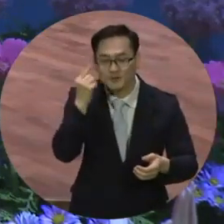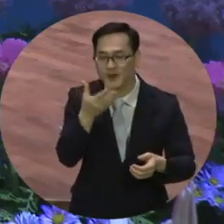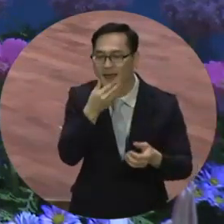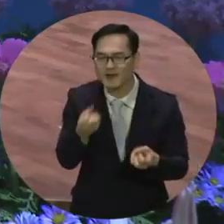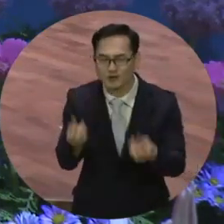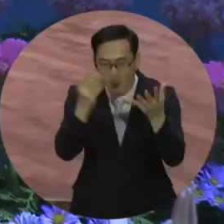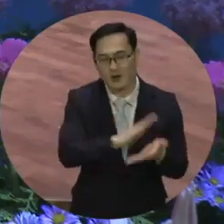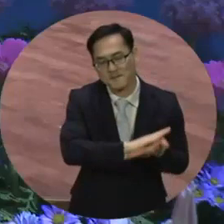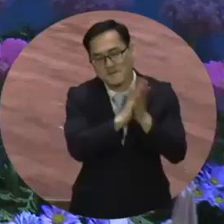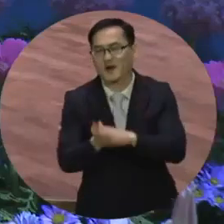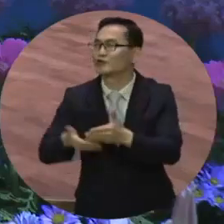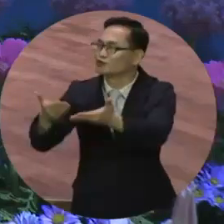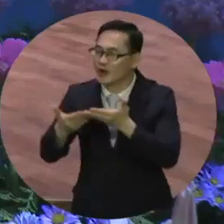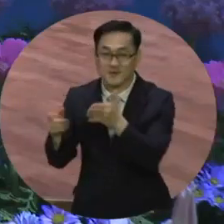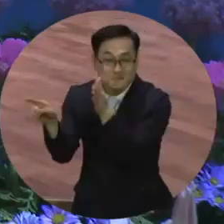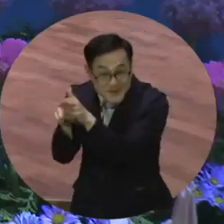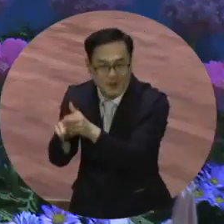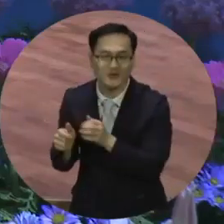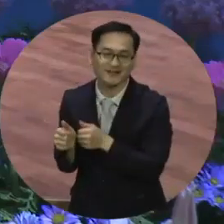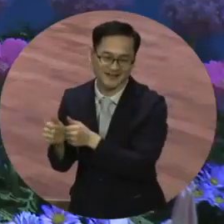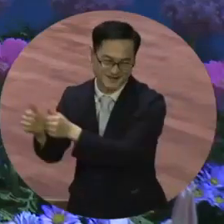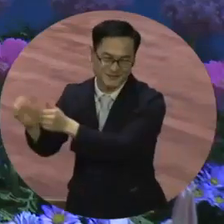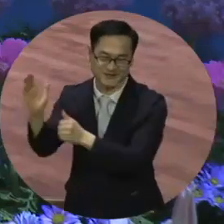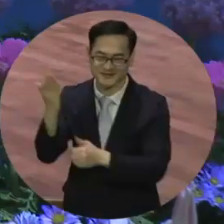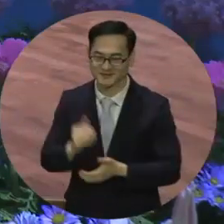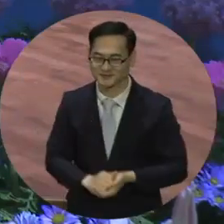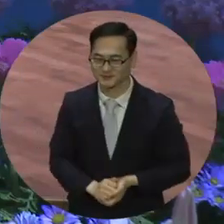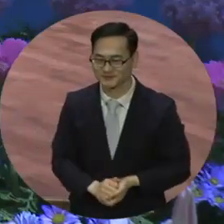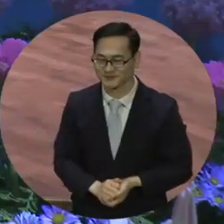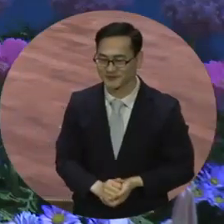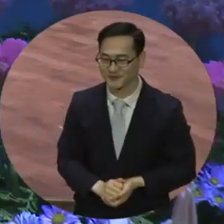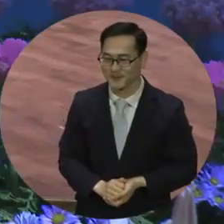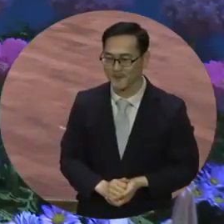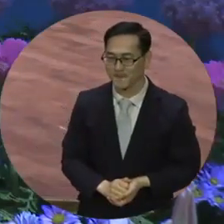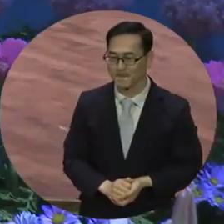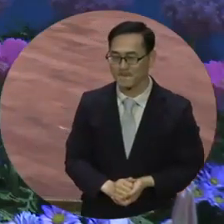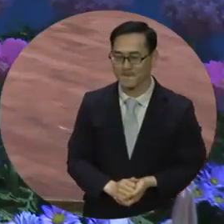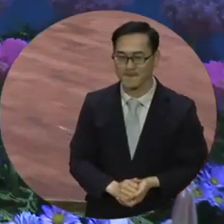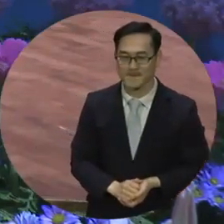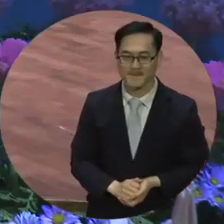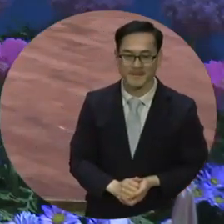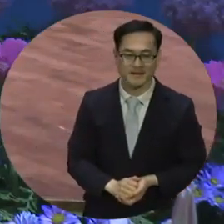예수 따라가는 사람, 영적 깨어있는 사람들은 그렇게 고백을 하게 되어 있어요.